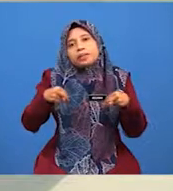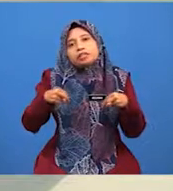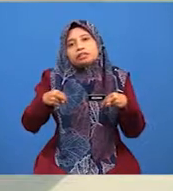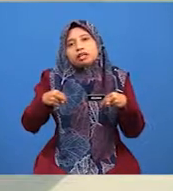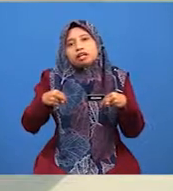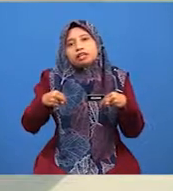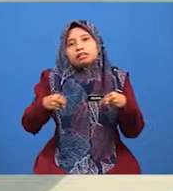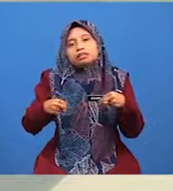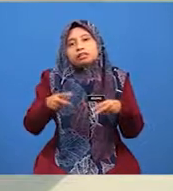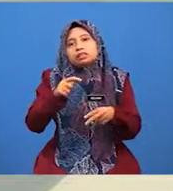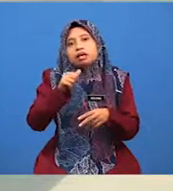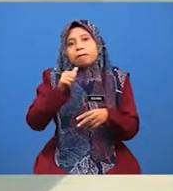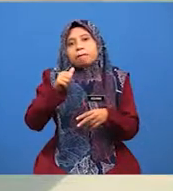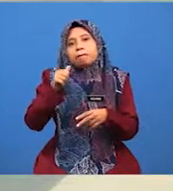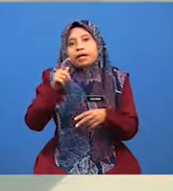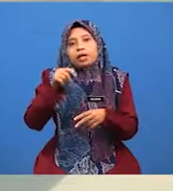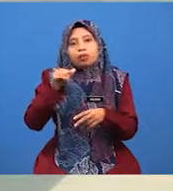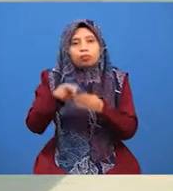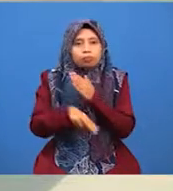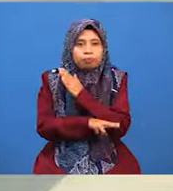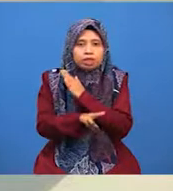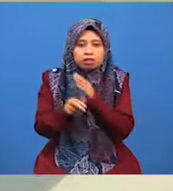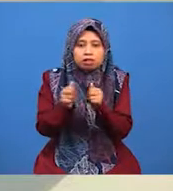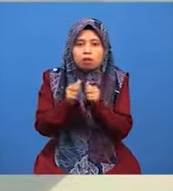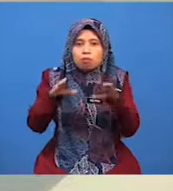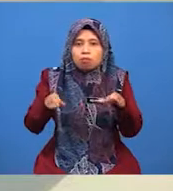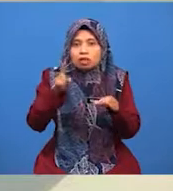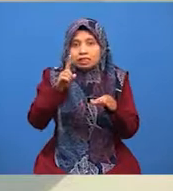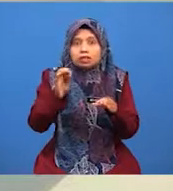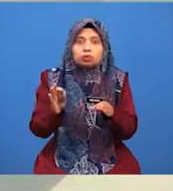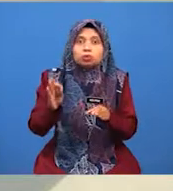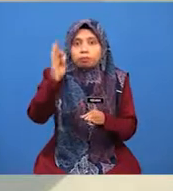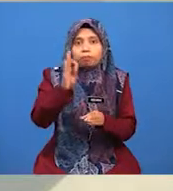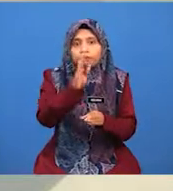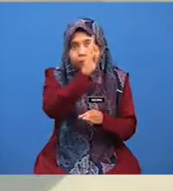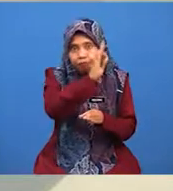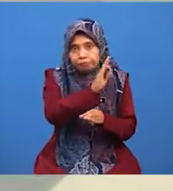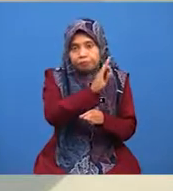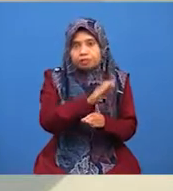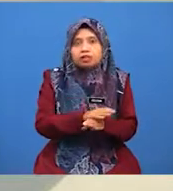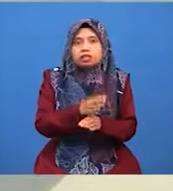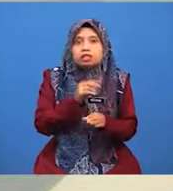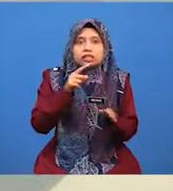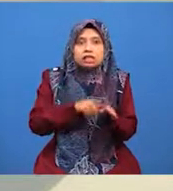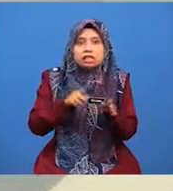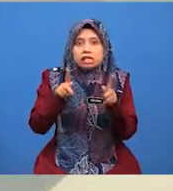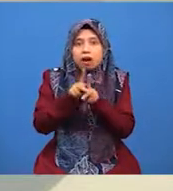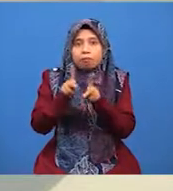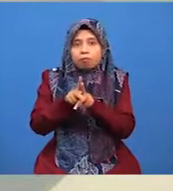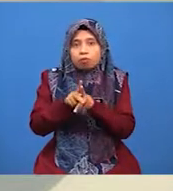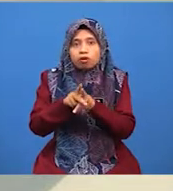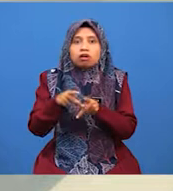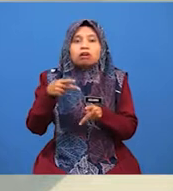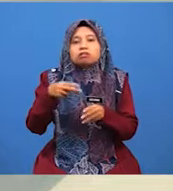tapai ubi dengan membina sebuah kilang perusahaan tapai ubi di kampung